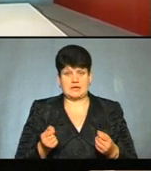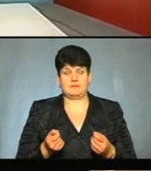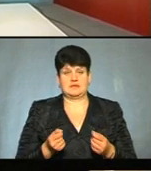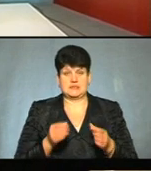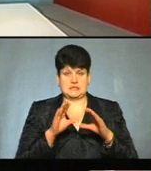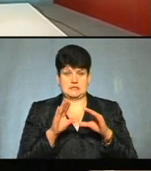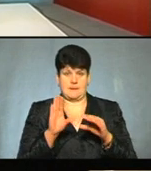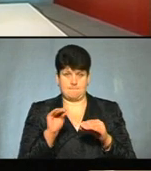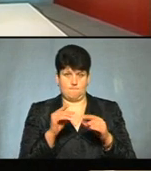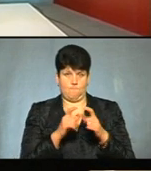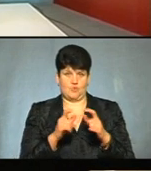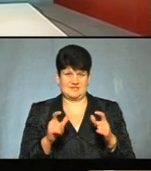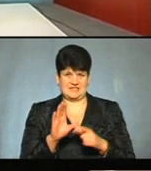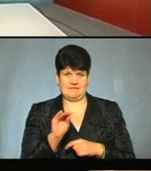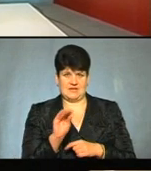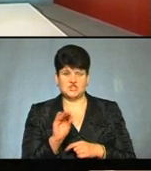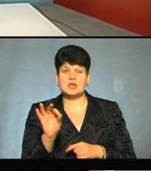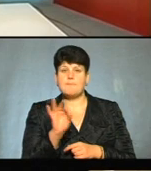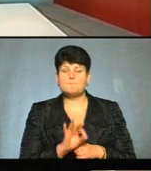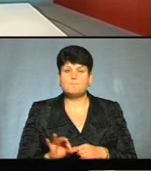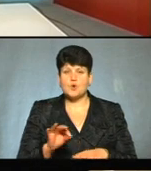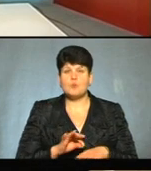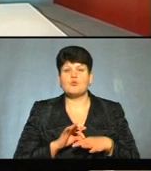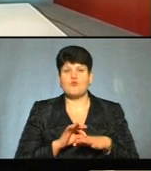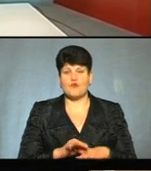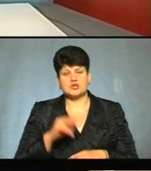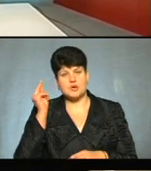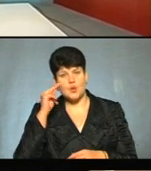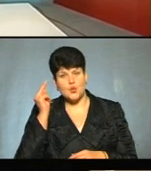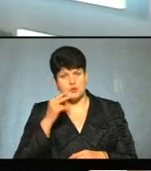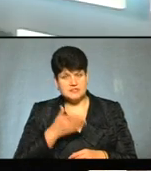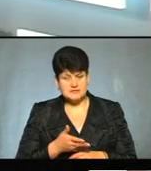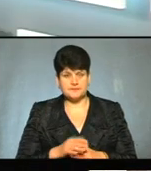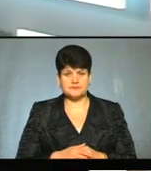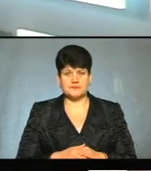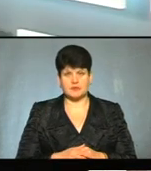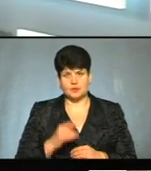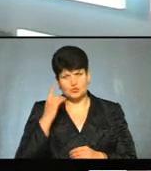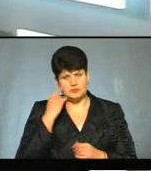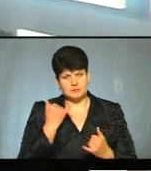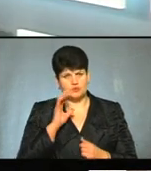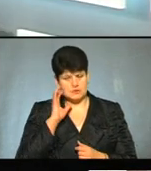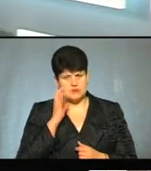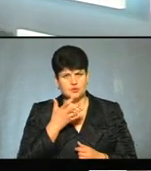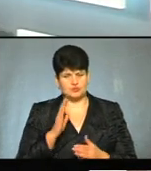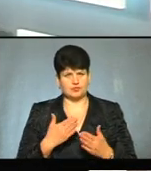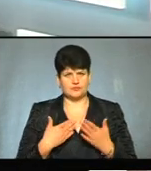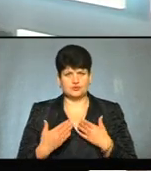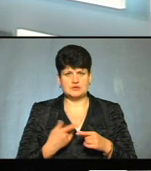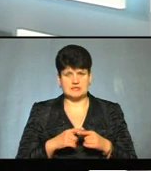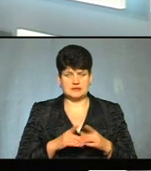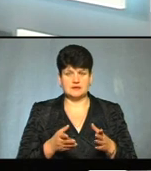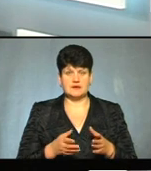отримується відповідне посвідчення про проходження тих чи інших курсів. Ми тепер сподіваємося, вчителі більш серйозно будуть підходити після